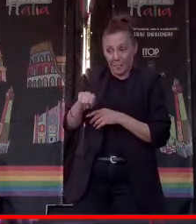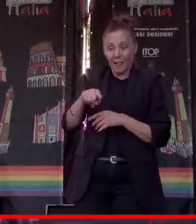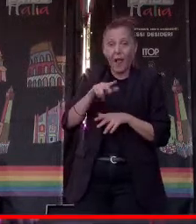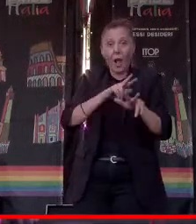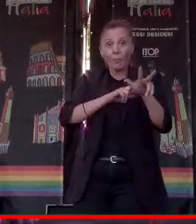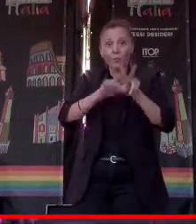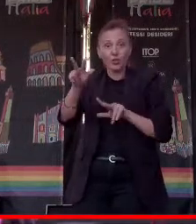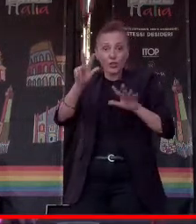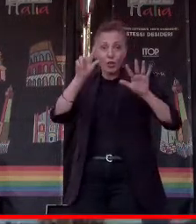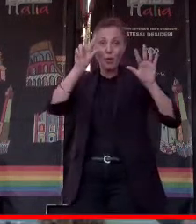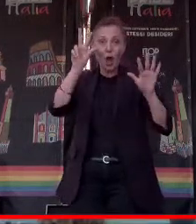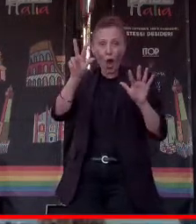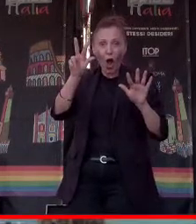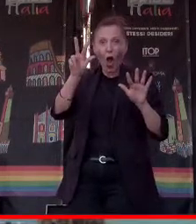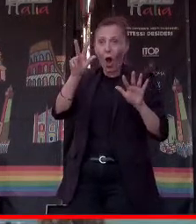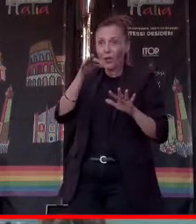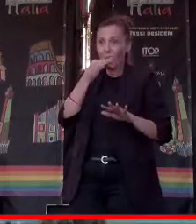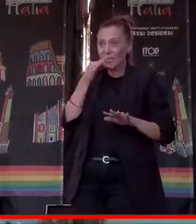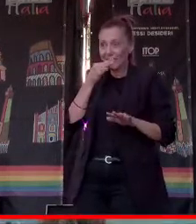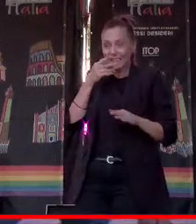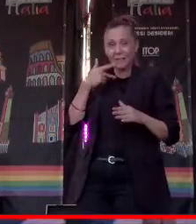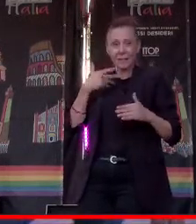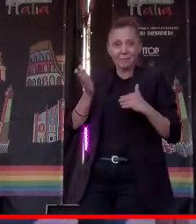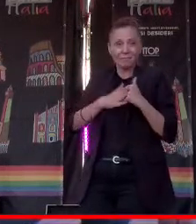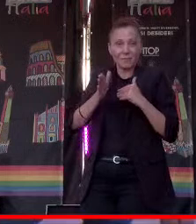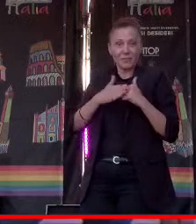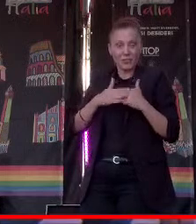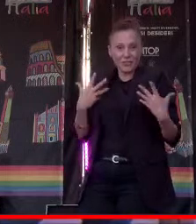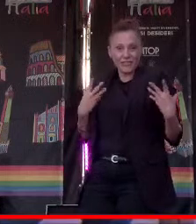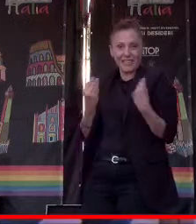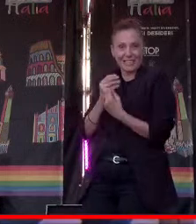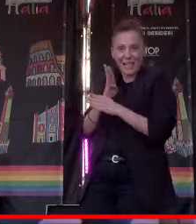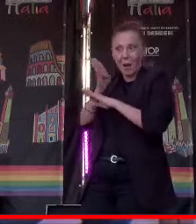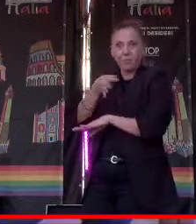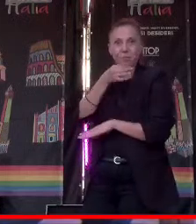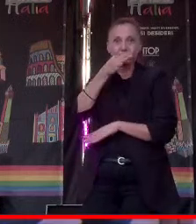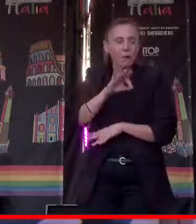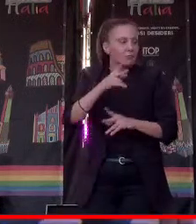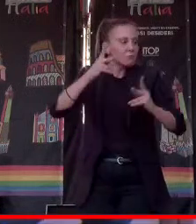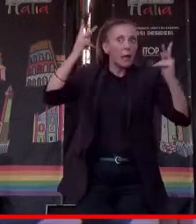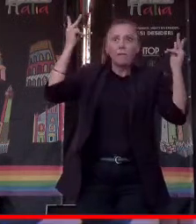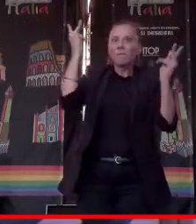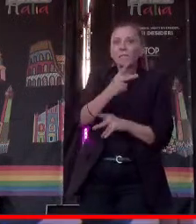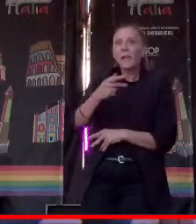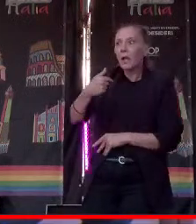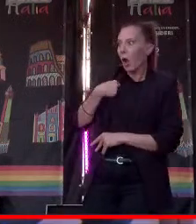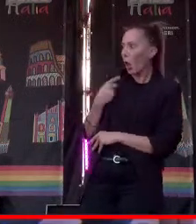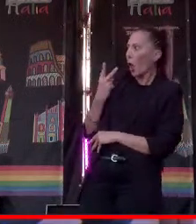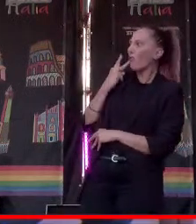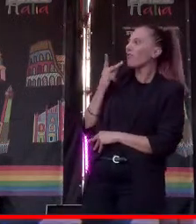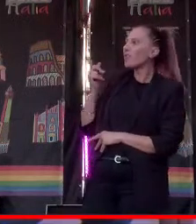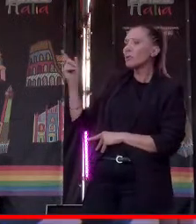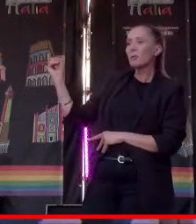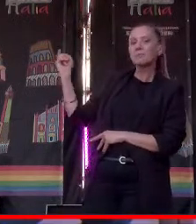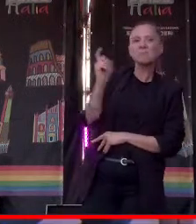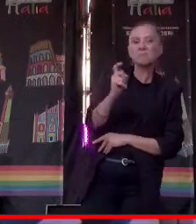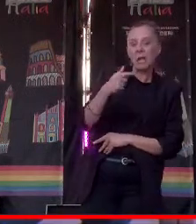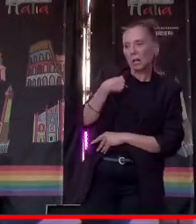municipio, se te mi accompagni ci andiamo veloce. Un attimo, che sta scherzando veramente. No, quando è entrato non gli davo due soldi, invece parla bene il Presidente.